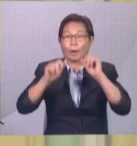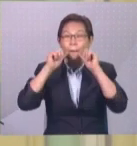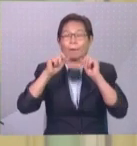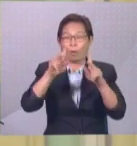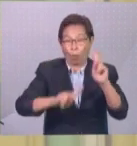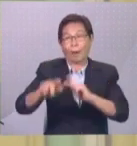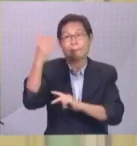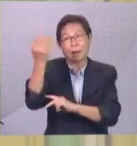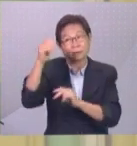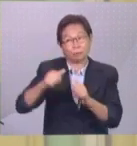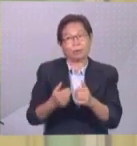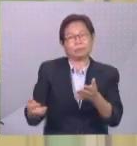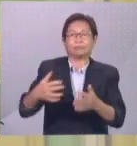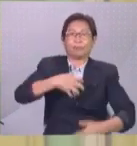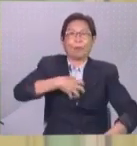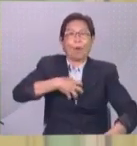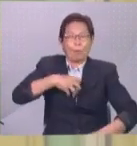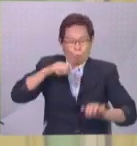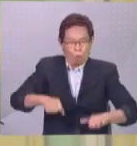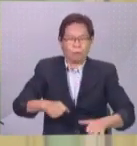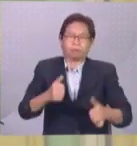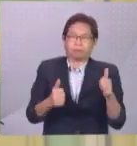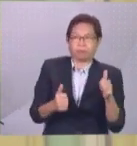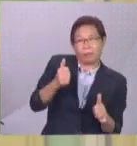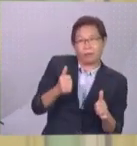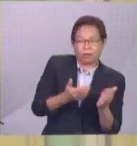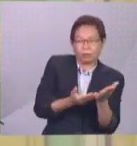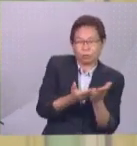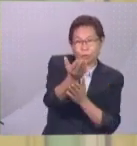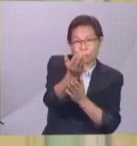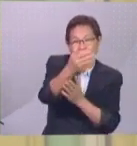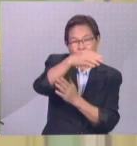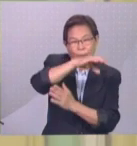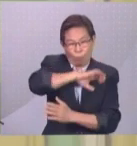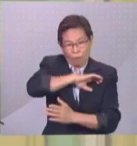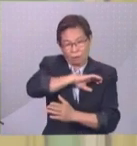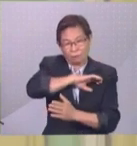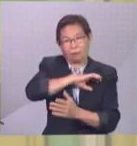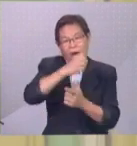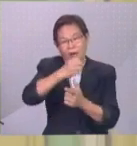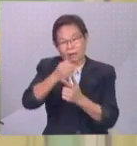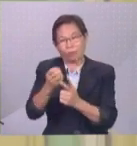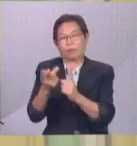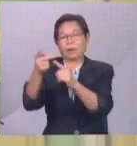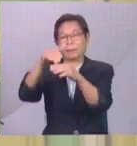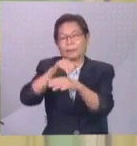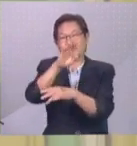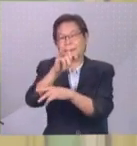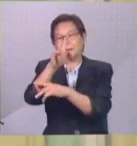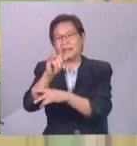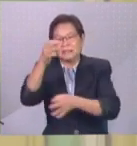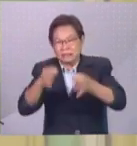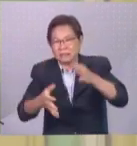boleh membuat aduan sama ada secara terus kepada pdrm atau kepada Michi